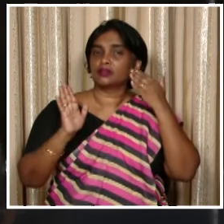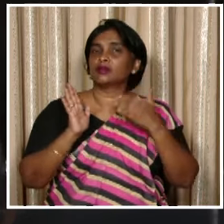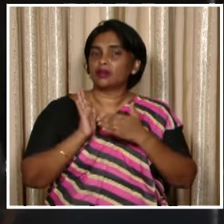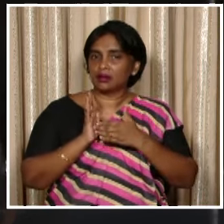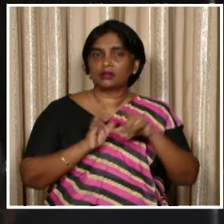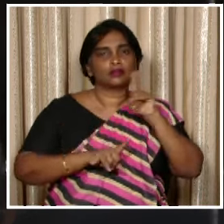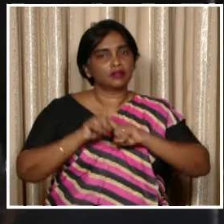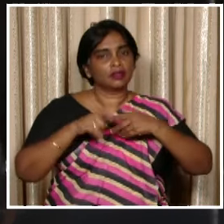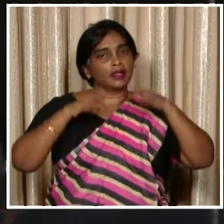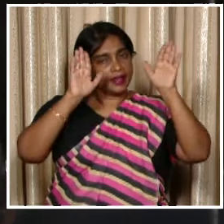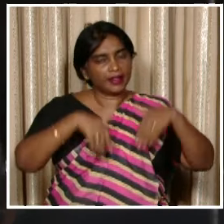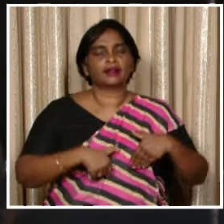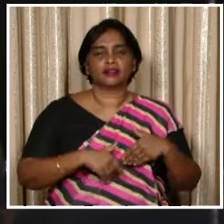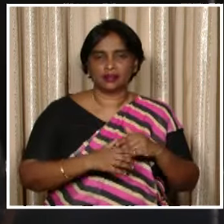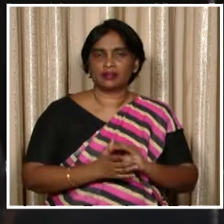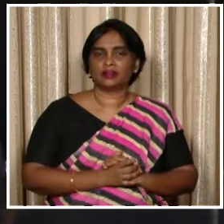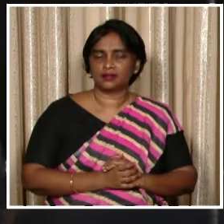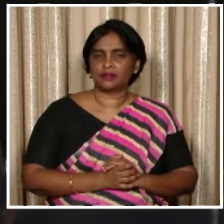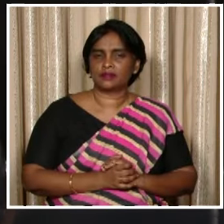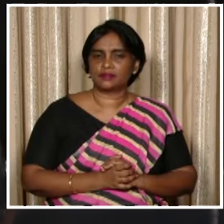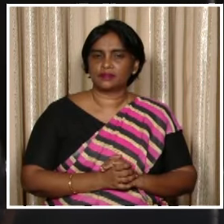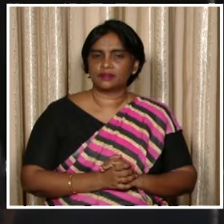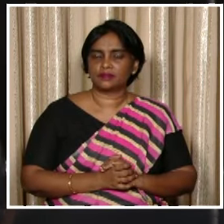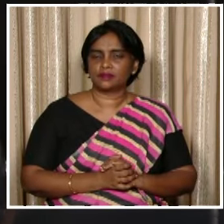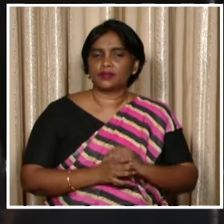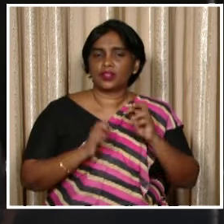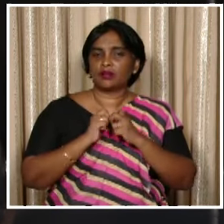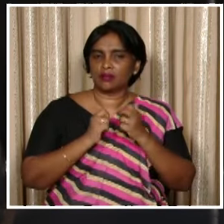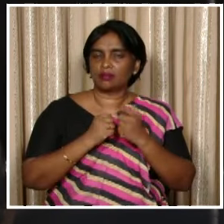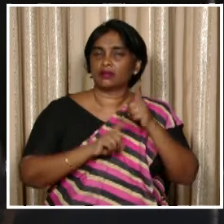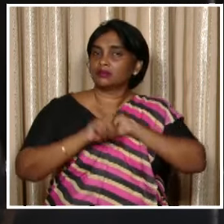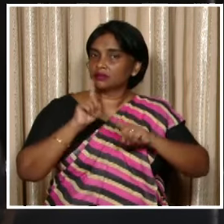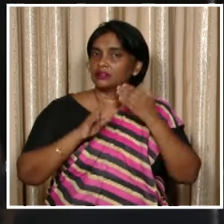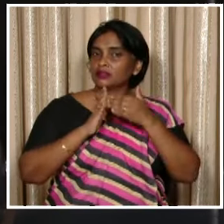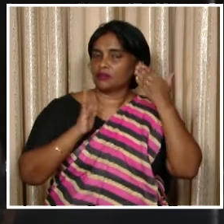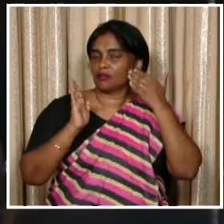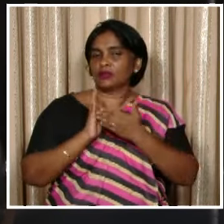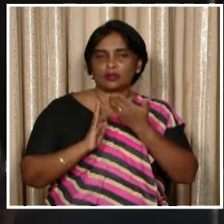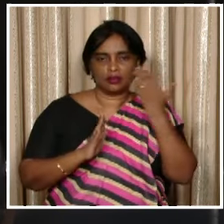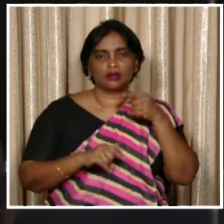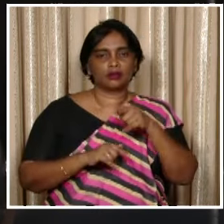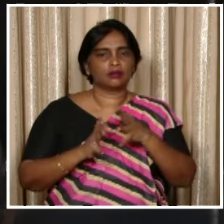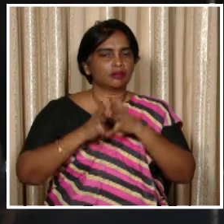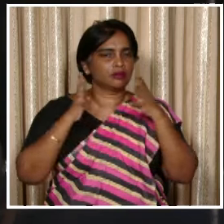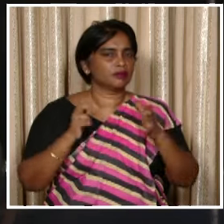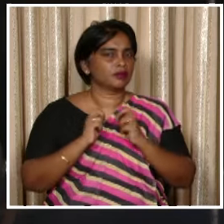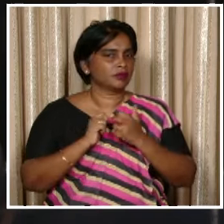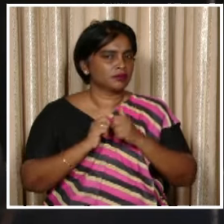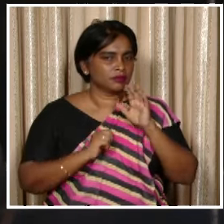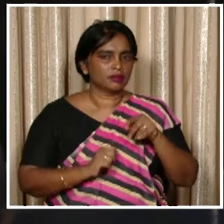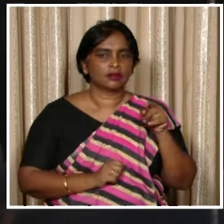සම්බන්ධයෙන් සාකච්ඡාවට පැමිණෙයි කියලා. හරි, එතකොට මේ ගැටලු අපිට සාකච්ඡා කරගන්න පුළුවන්. දැන් මෙතන තියෙන ලොකුම ගැටලුව